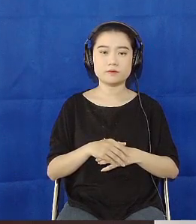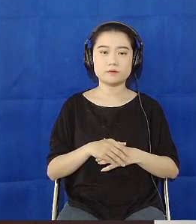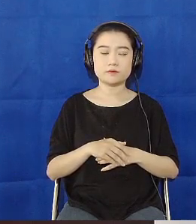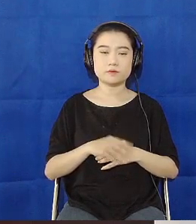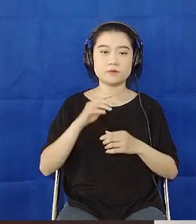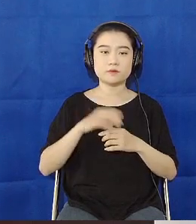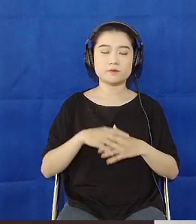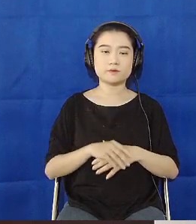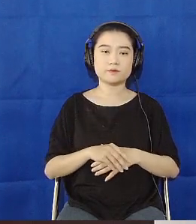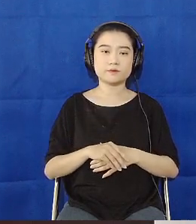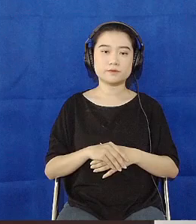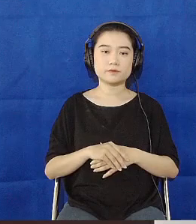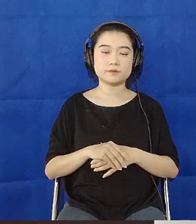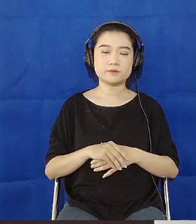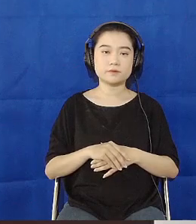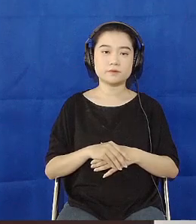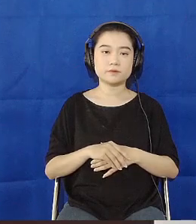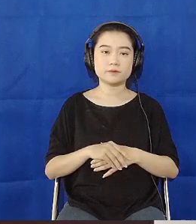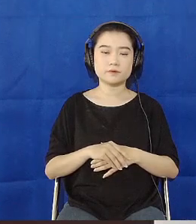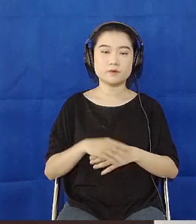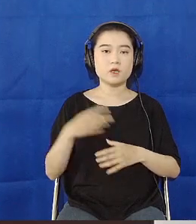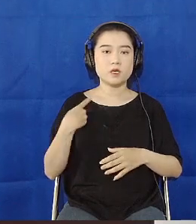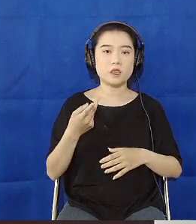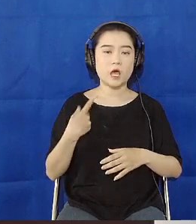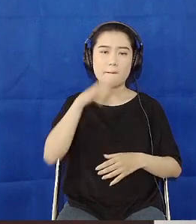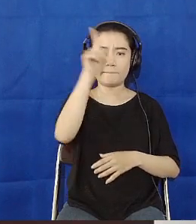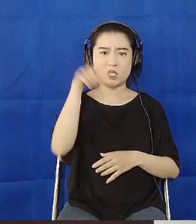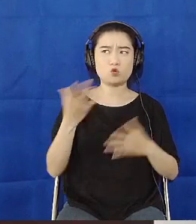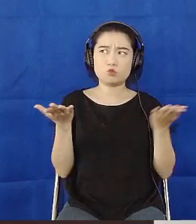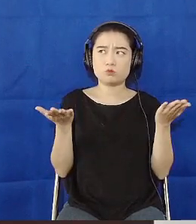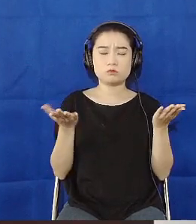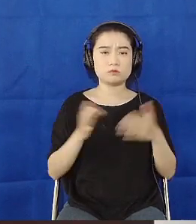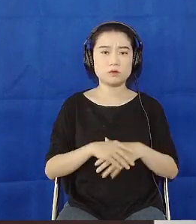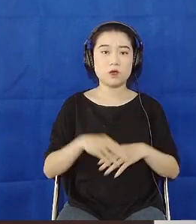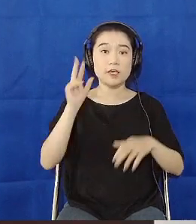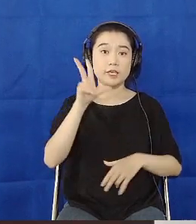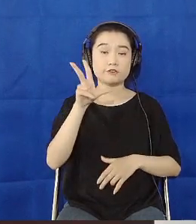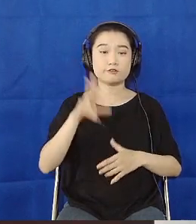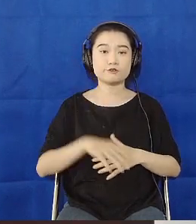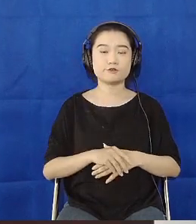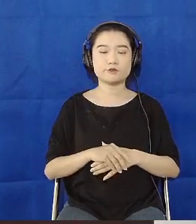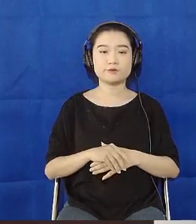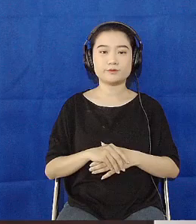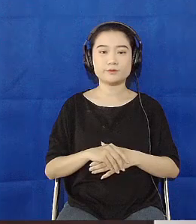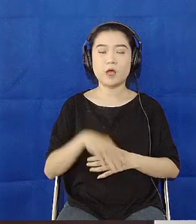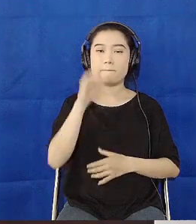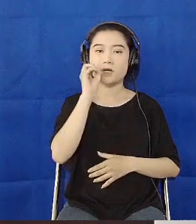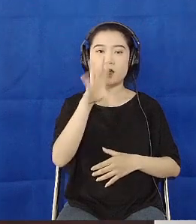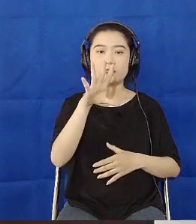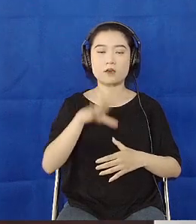Sehingga dalam hal ini kita tidak usah heran kalau Yesus kemudian